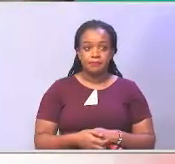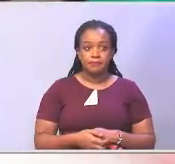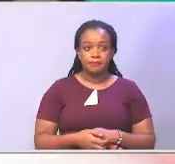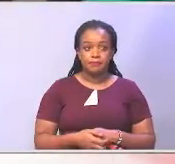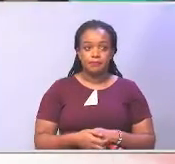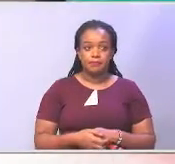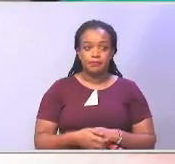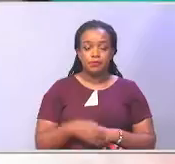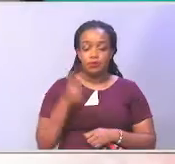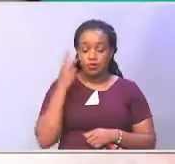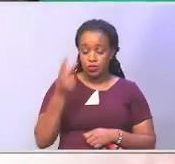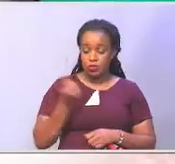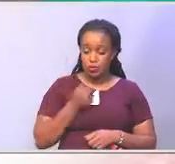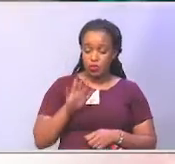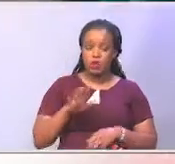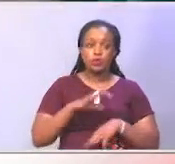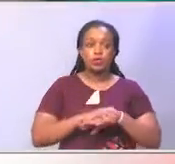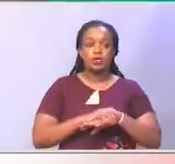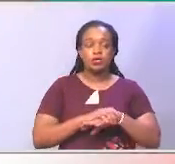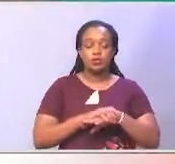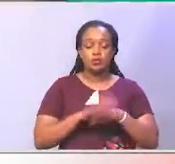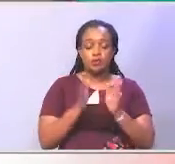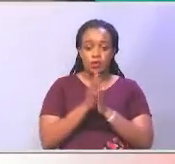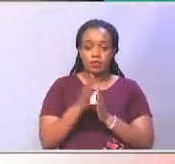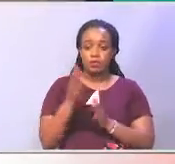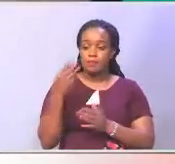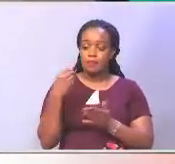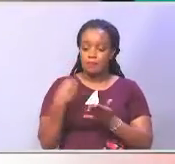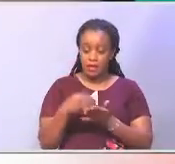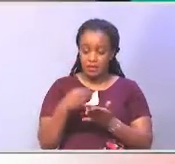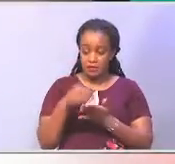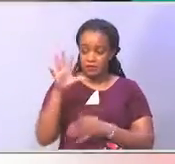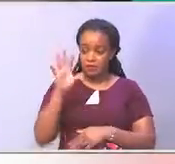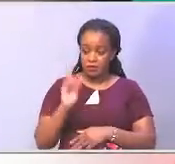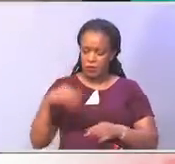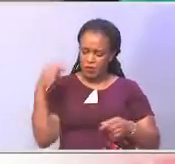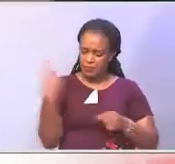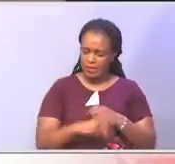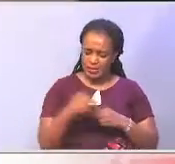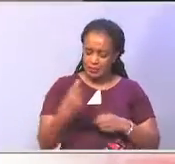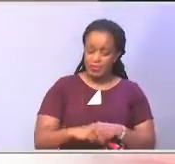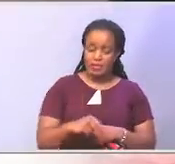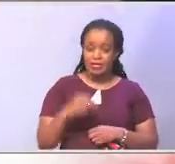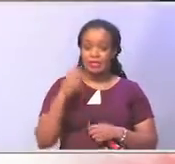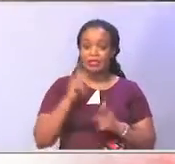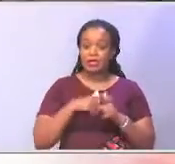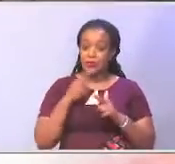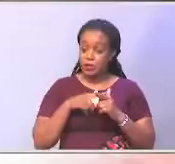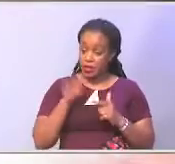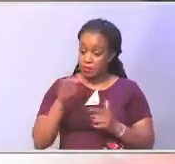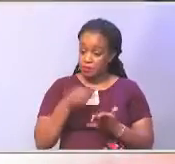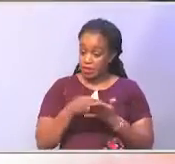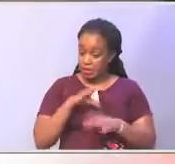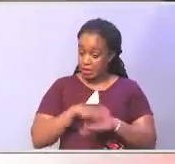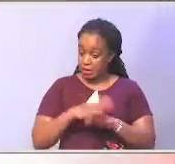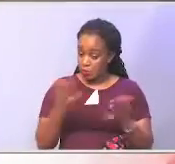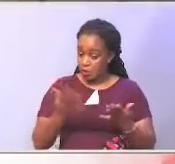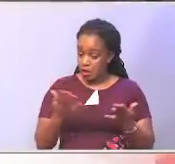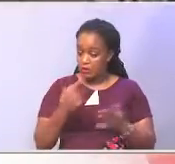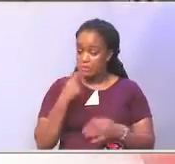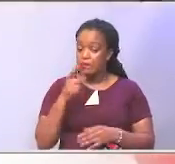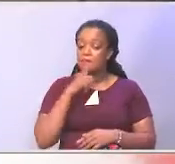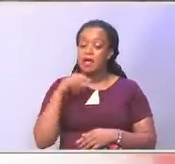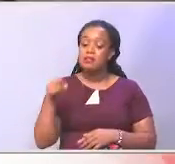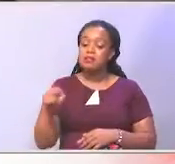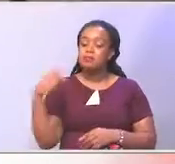kujua penye alikuwa anatoa kumuchapa. Anasema tu mzee alikuwa anampea na anamwambia ati asiambie mtu yoyote.